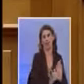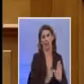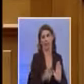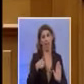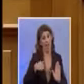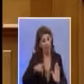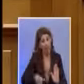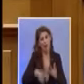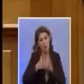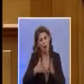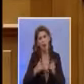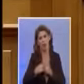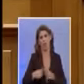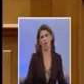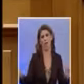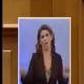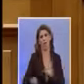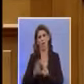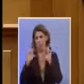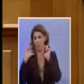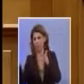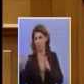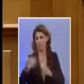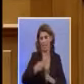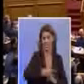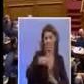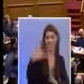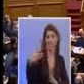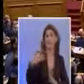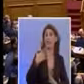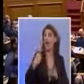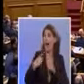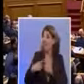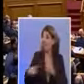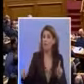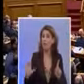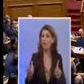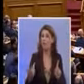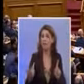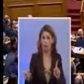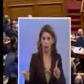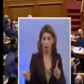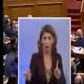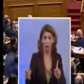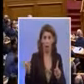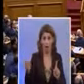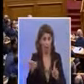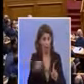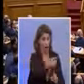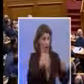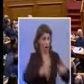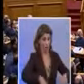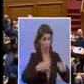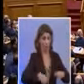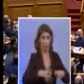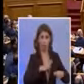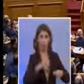λοιπόν, κυρίες και κύριοι, είναι η διαφορά μας. Η διαφορά μας, κυρίες και κύριοι βουλευτές, είναι ότι στους ίδιους ανθρώπους εσείς